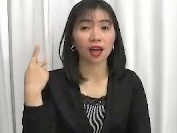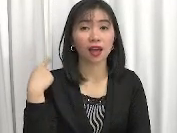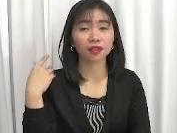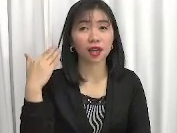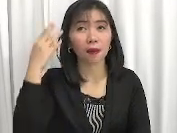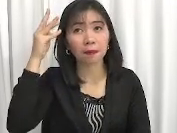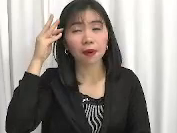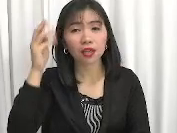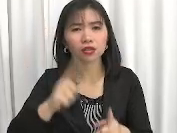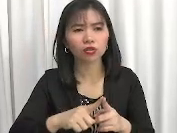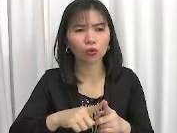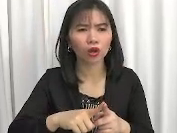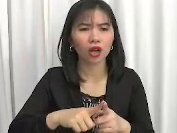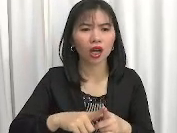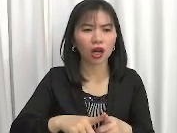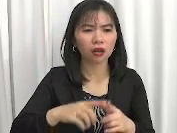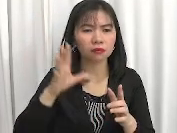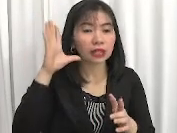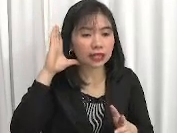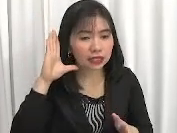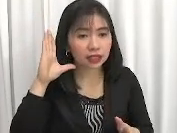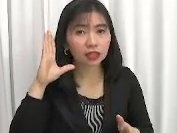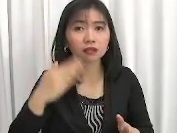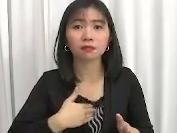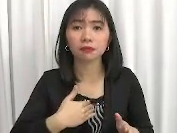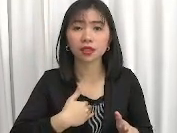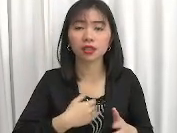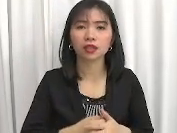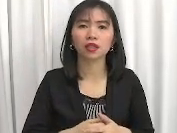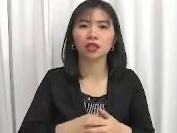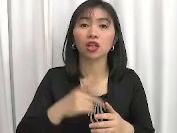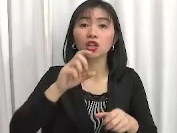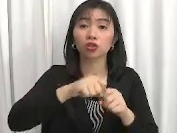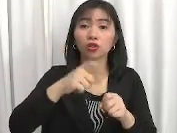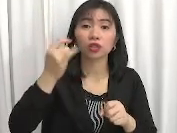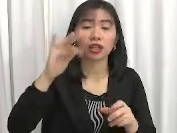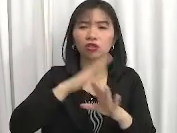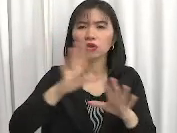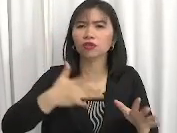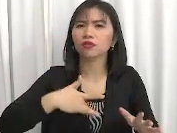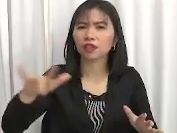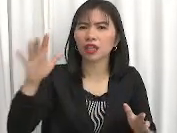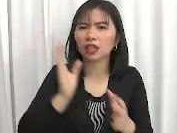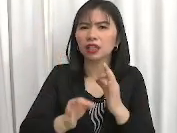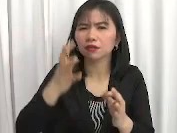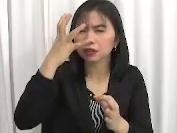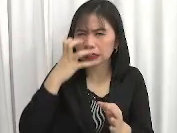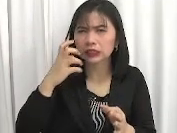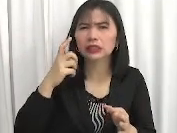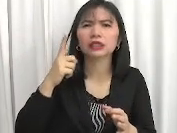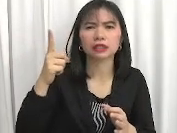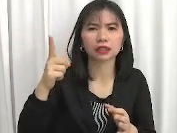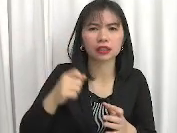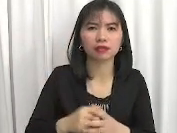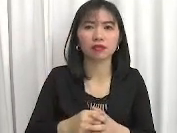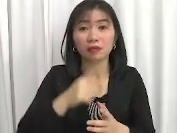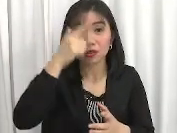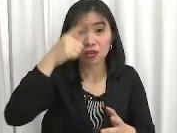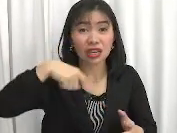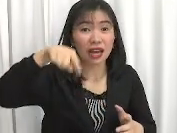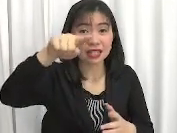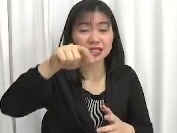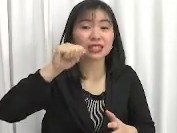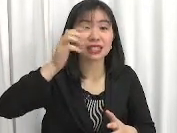Apo. So hindi niya ma-feel na sinisisi ko siya o nagagalit ako sa kanya. Pagkatapos nun, okay, tapos na ako. Kasi 'di ba usually tayong mga babae, gusto lang